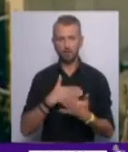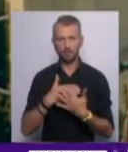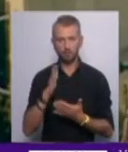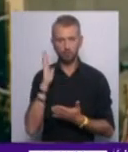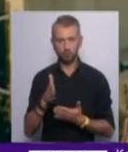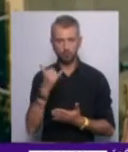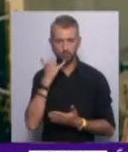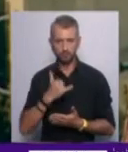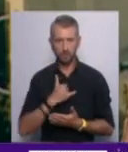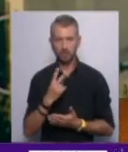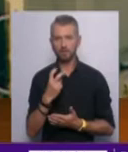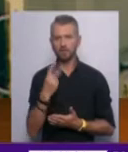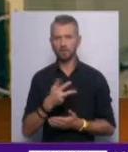Прошу